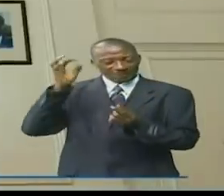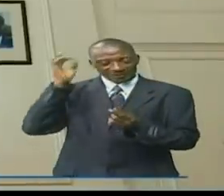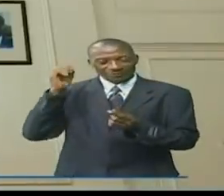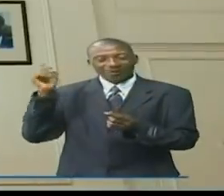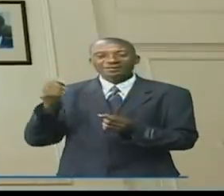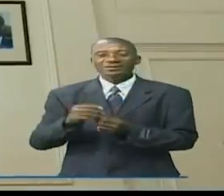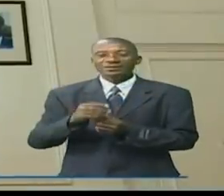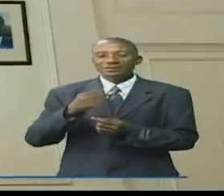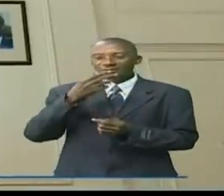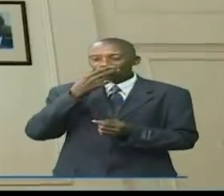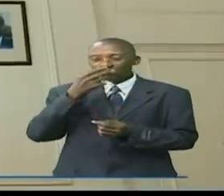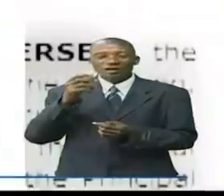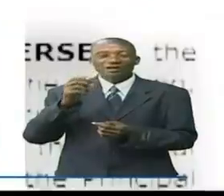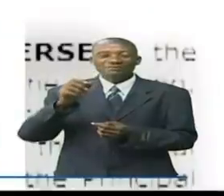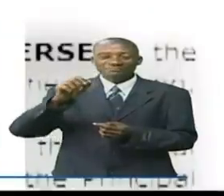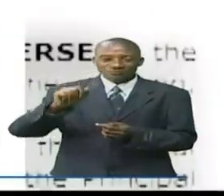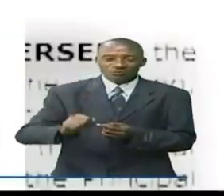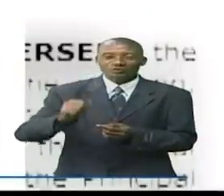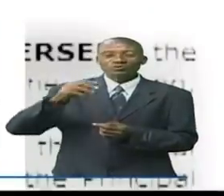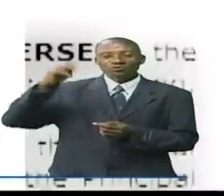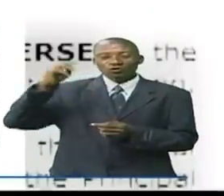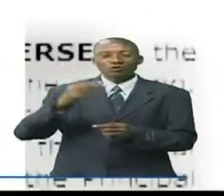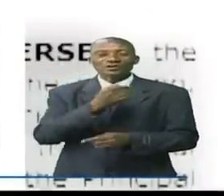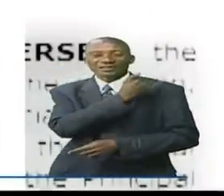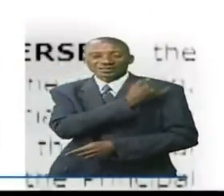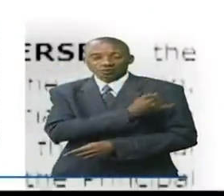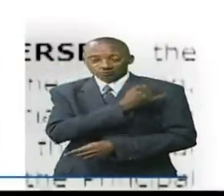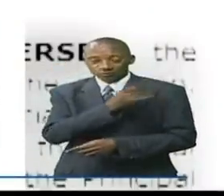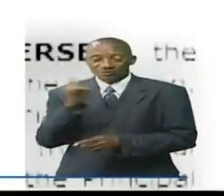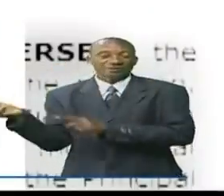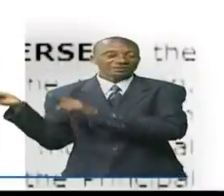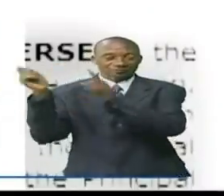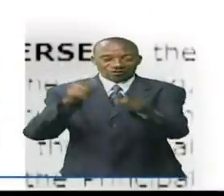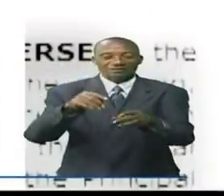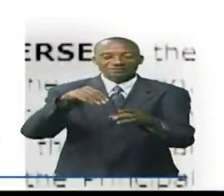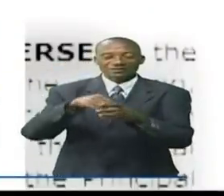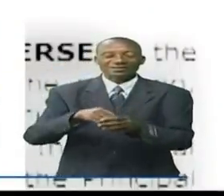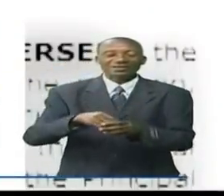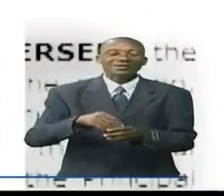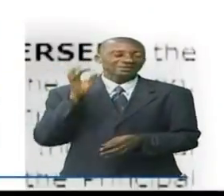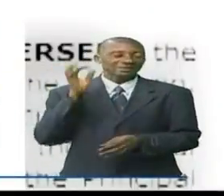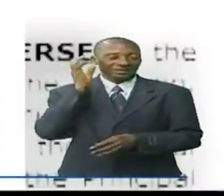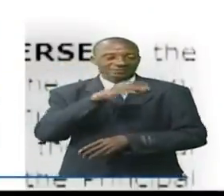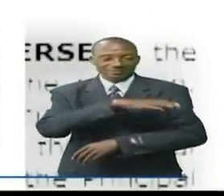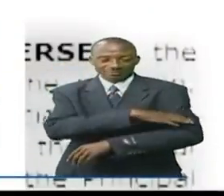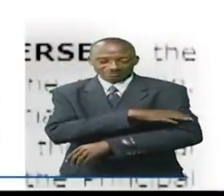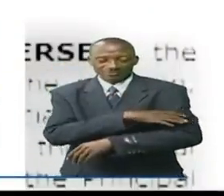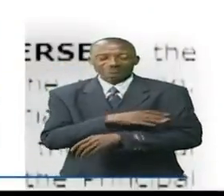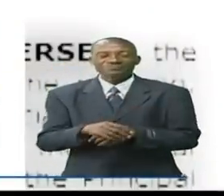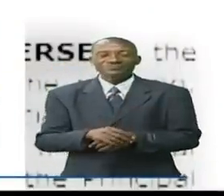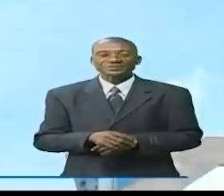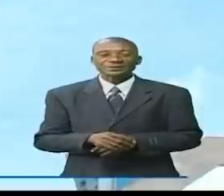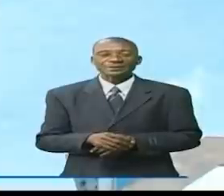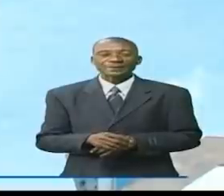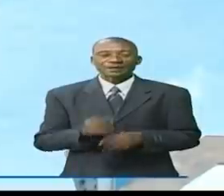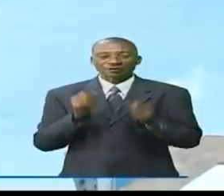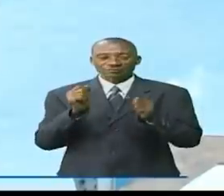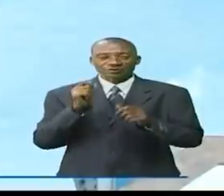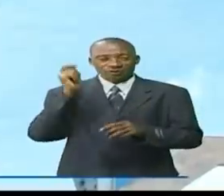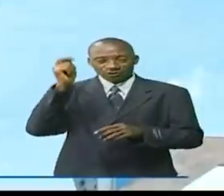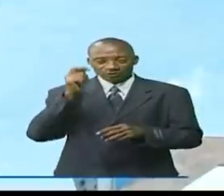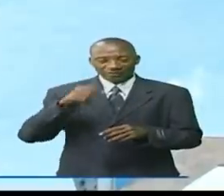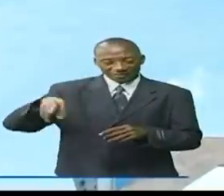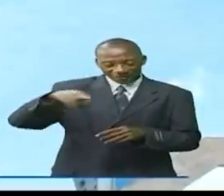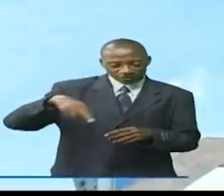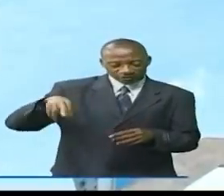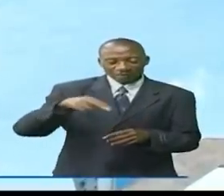Sud Kivu. Entre reddition inconditionnelle et frappe de la force militaire régionale, à chacun de